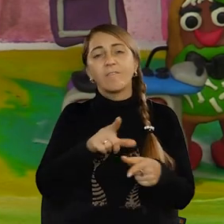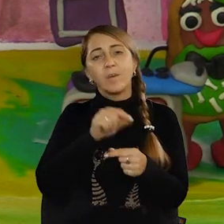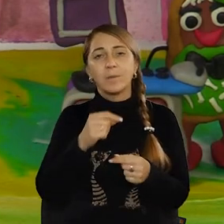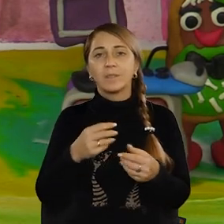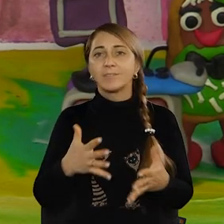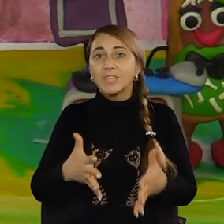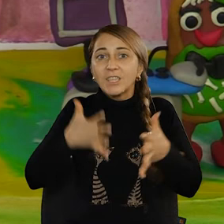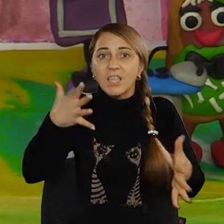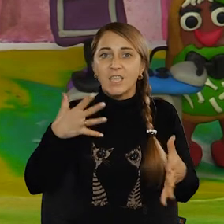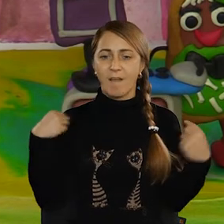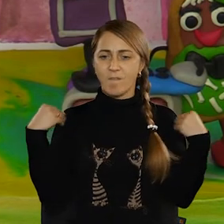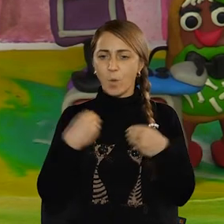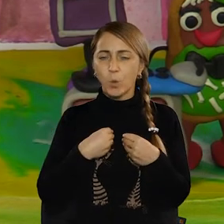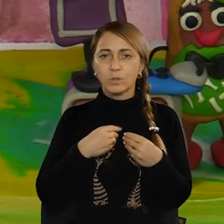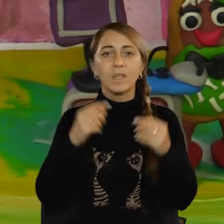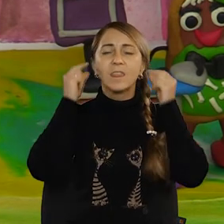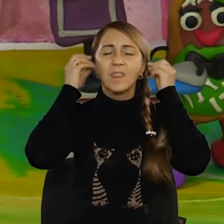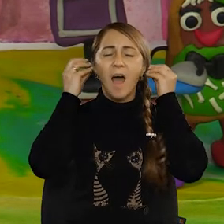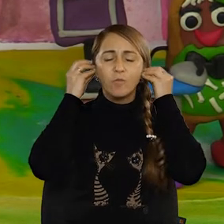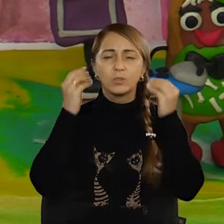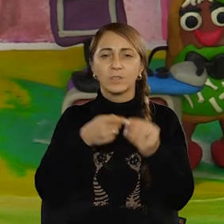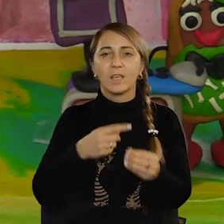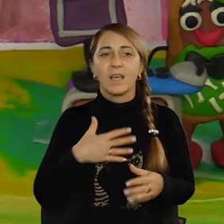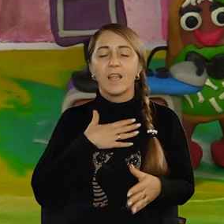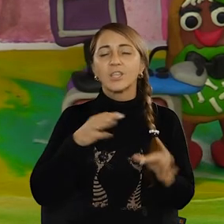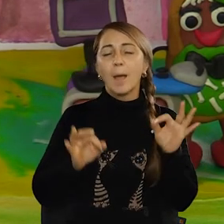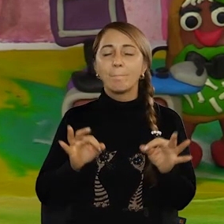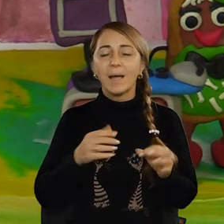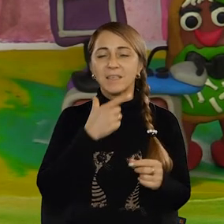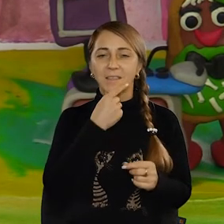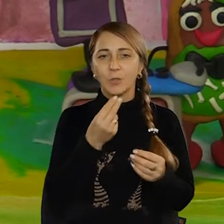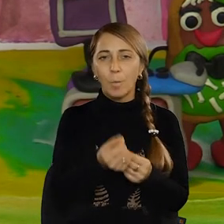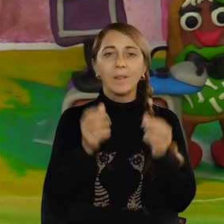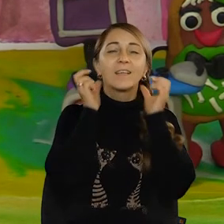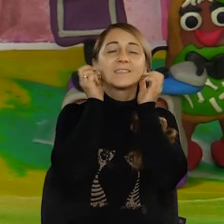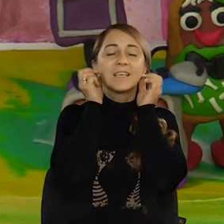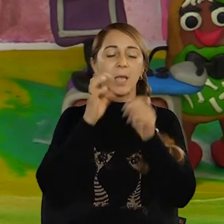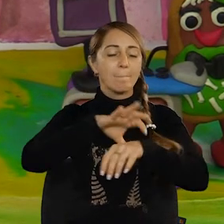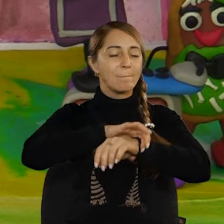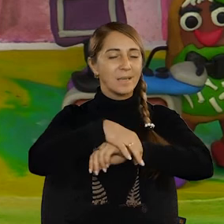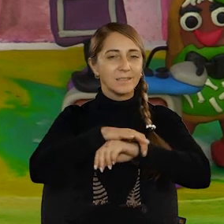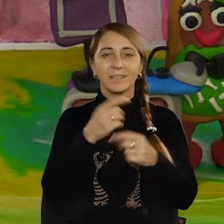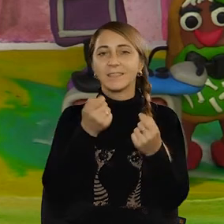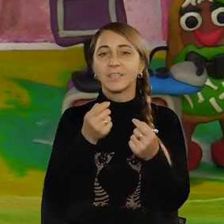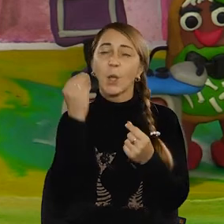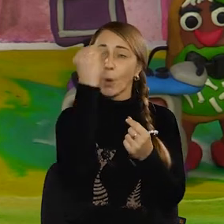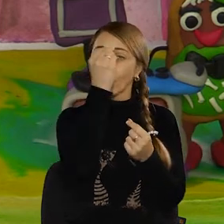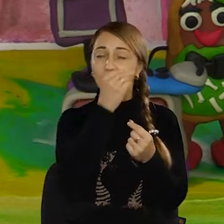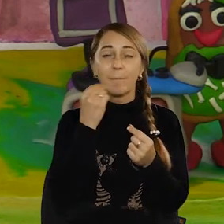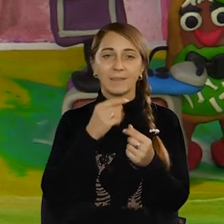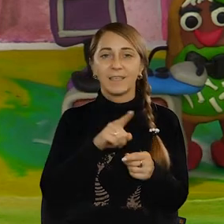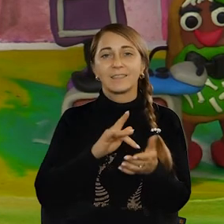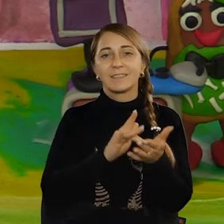блузи, сарафани і навушники. Наша красива пані придбала сережки, браслети та трішки косметики. Це